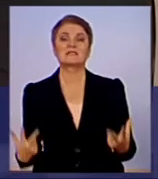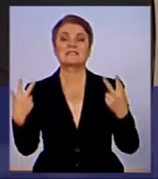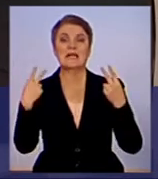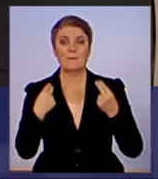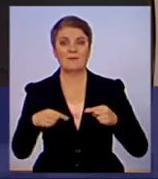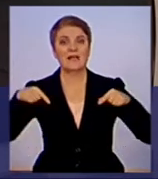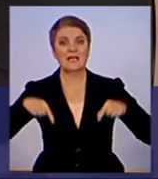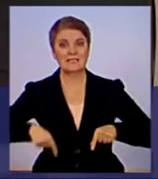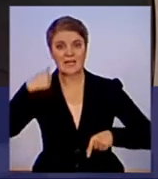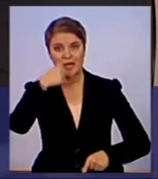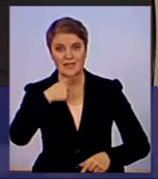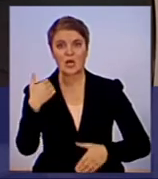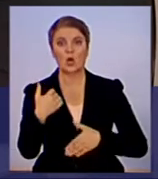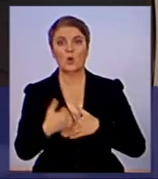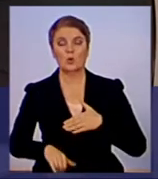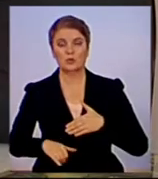на цей рік вже на